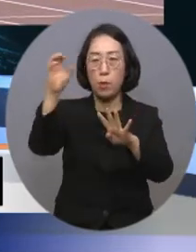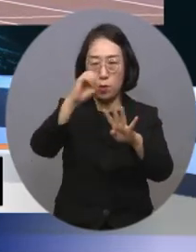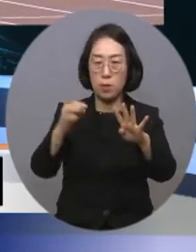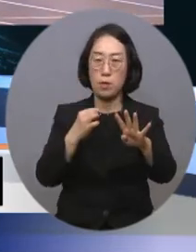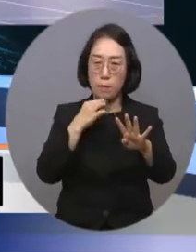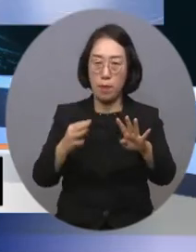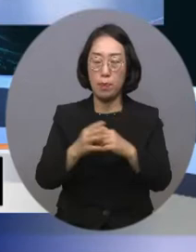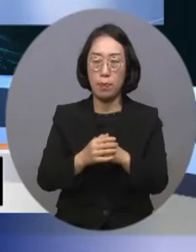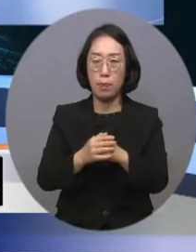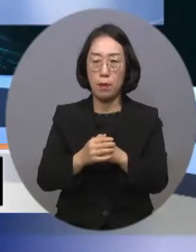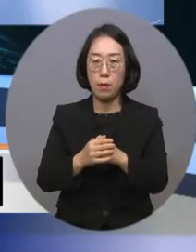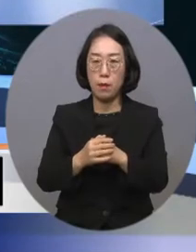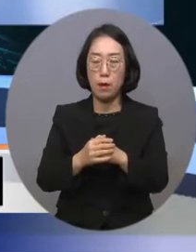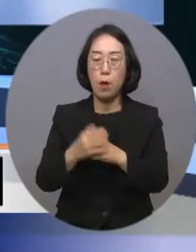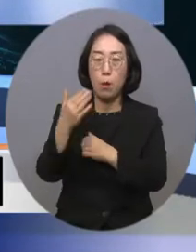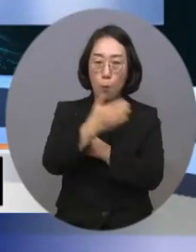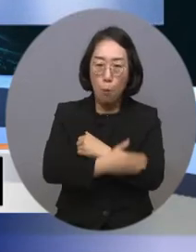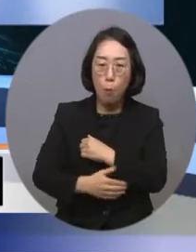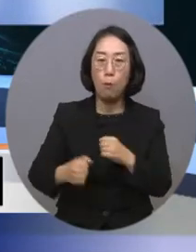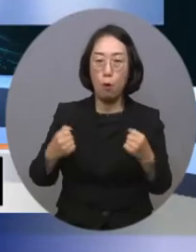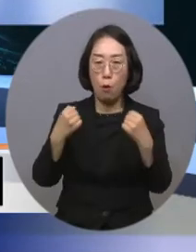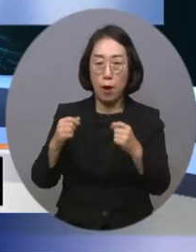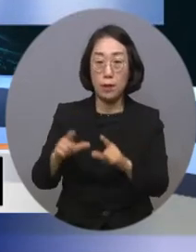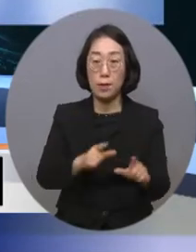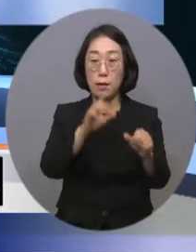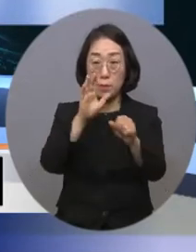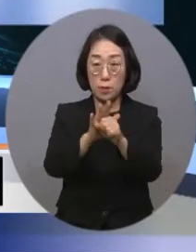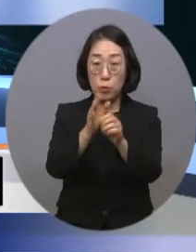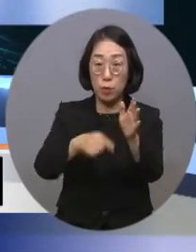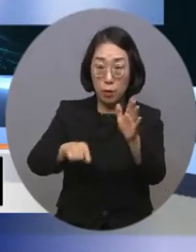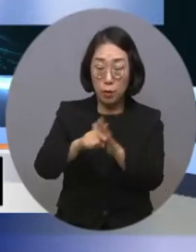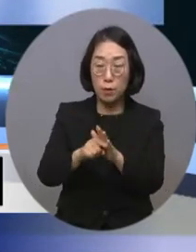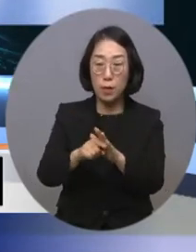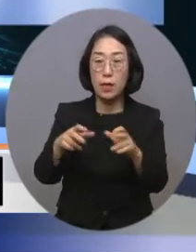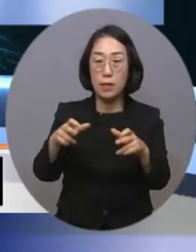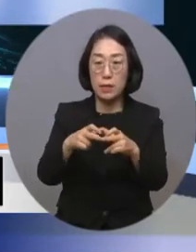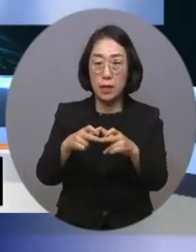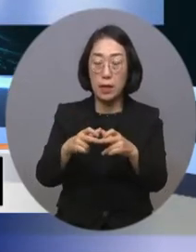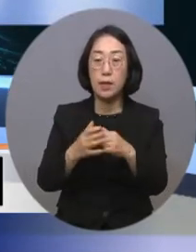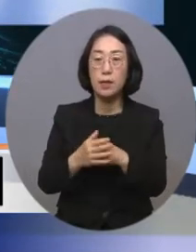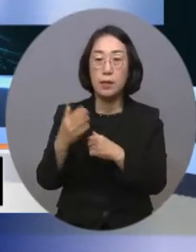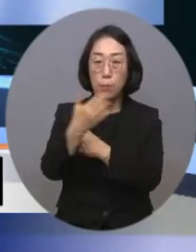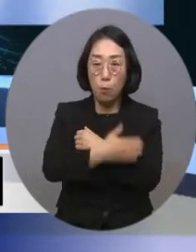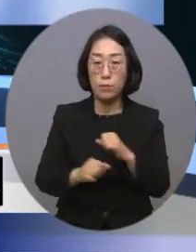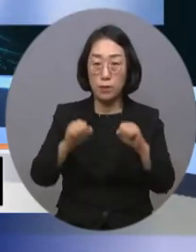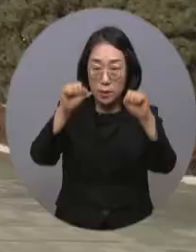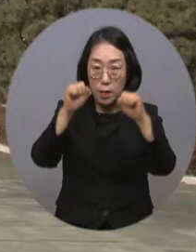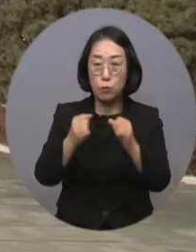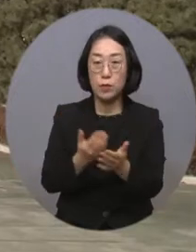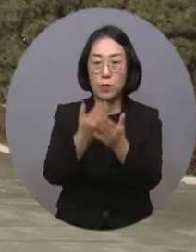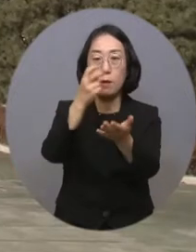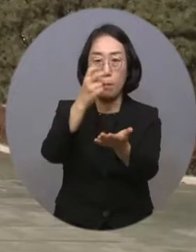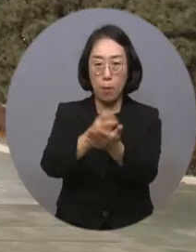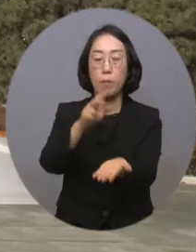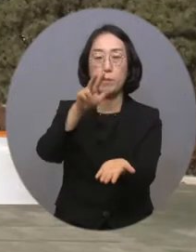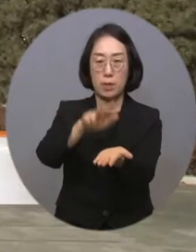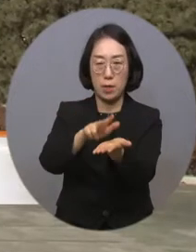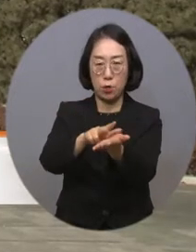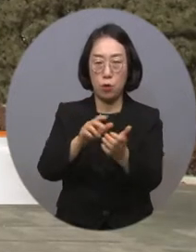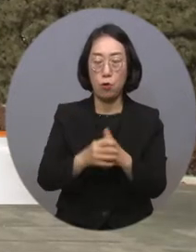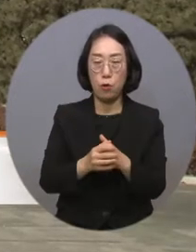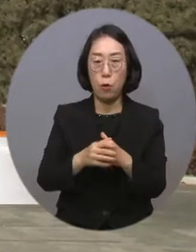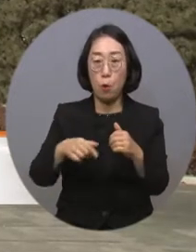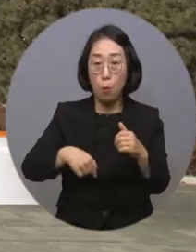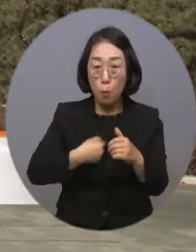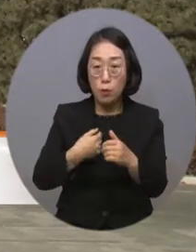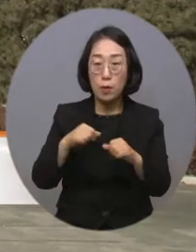이에 장애인 당사자의 건강한 삶을 지원하기 위한 장애인체육진흥법 제정안이 발의됐습니다. 장애인